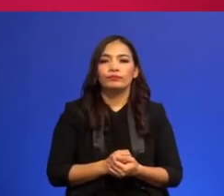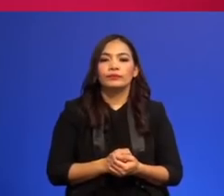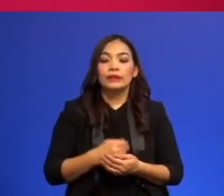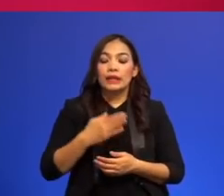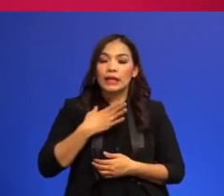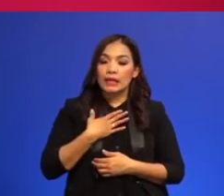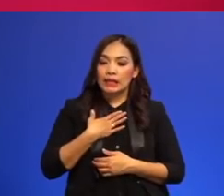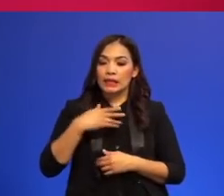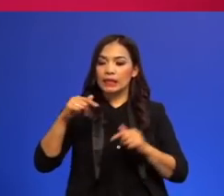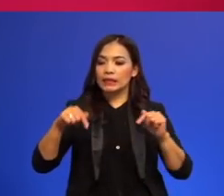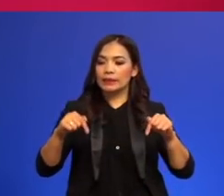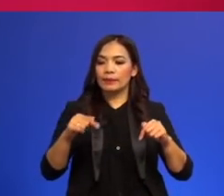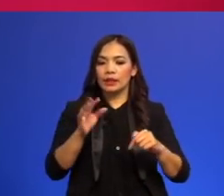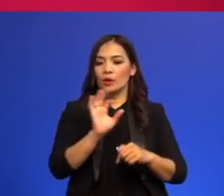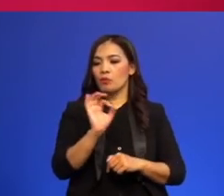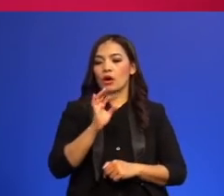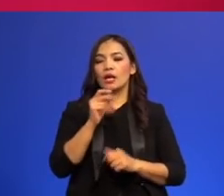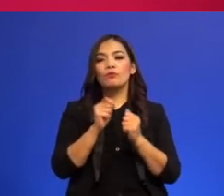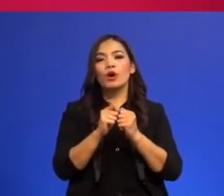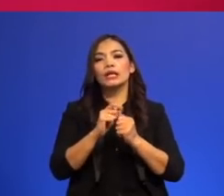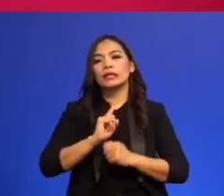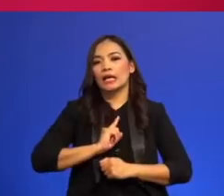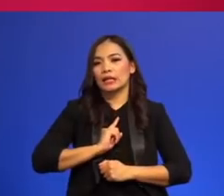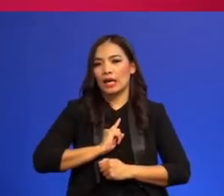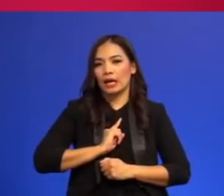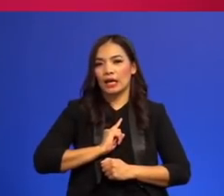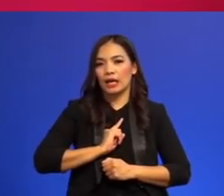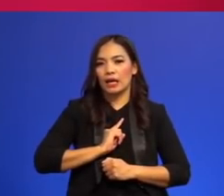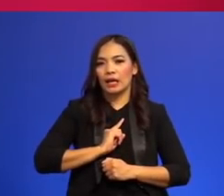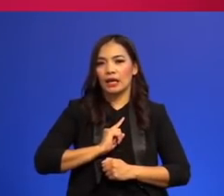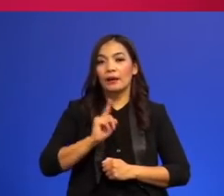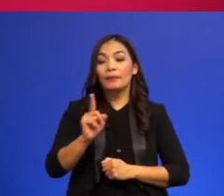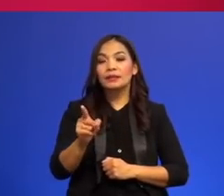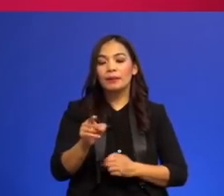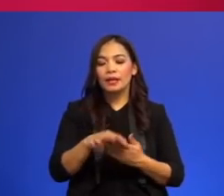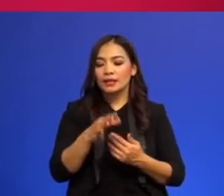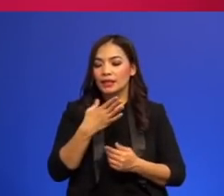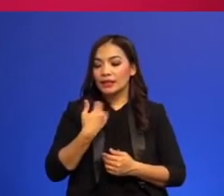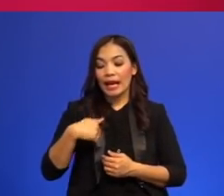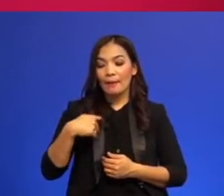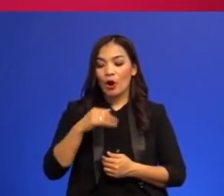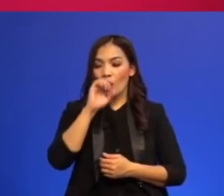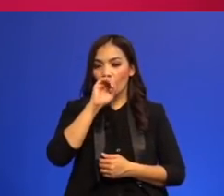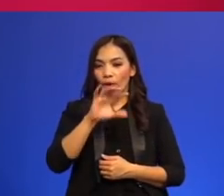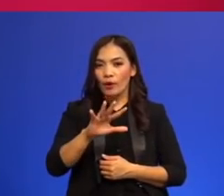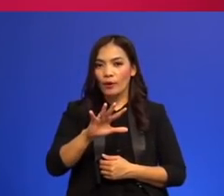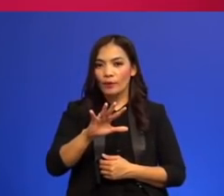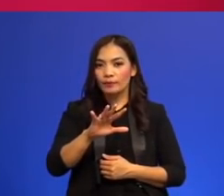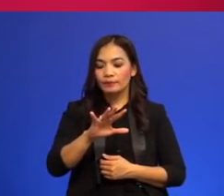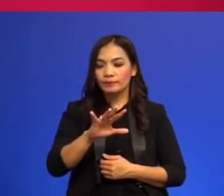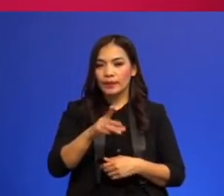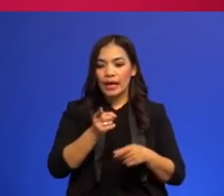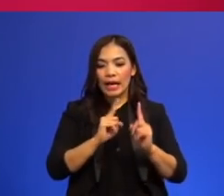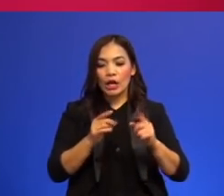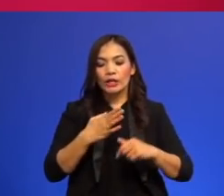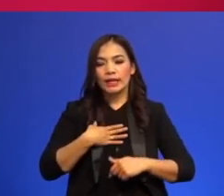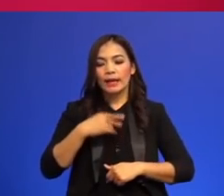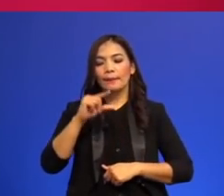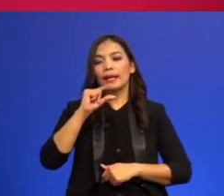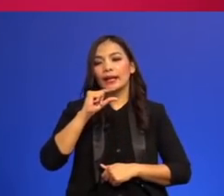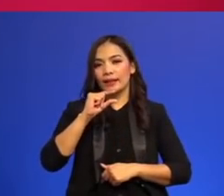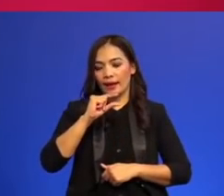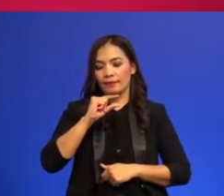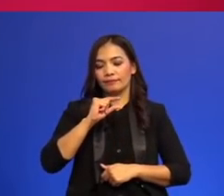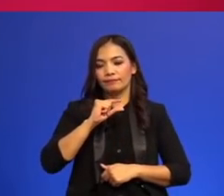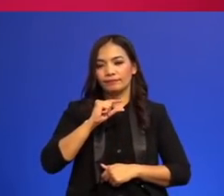ini kayaknya gak berlaku bagi saya deh. Cuma saya gak mau ngomong. Kalau saya pendeta ya Bapak